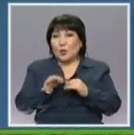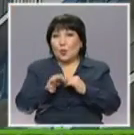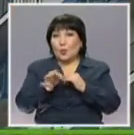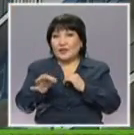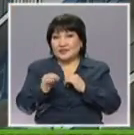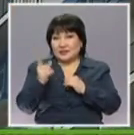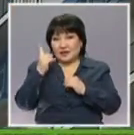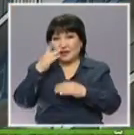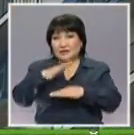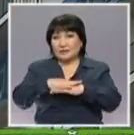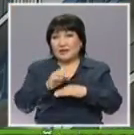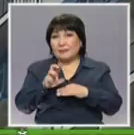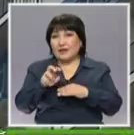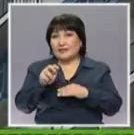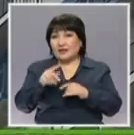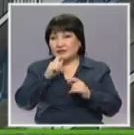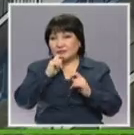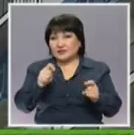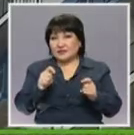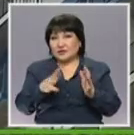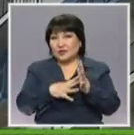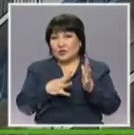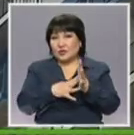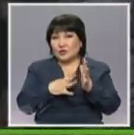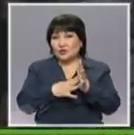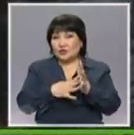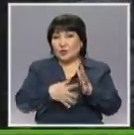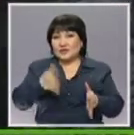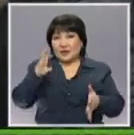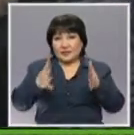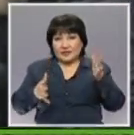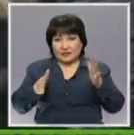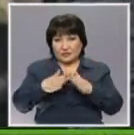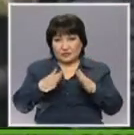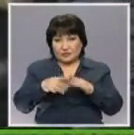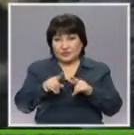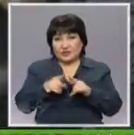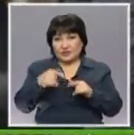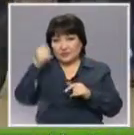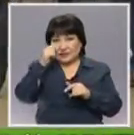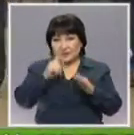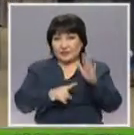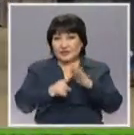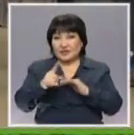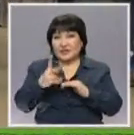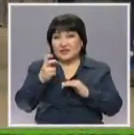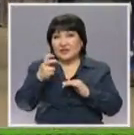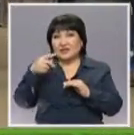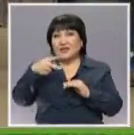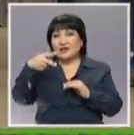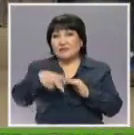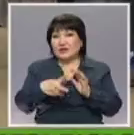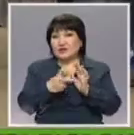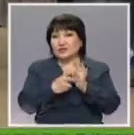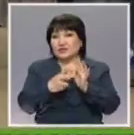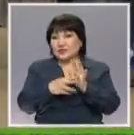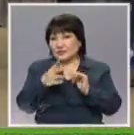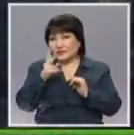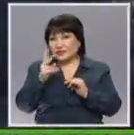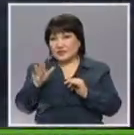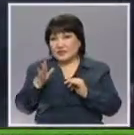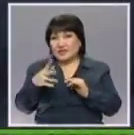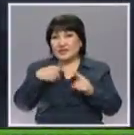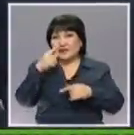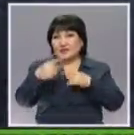табыстады. Жалпы бұл кешенді тұрғын үйлер 9 қабаттан тұрады. Жыл басынан бері 2328 пәтер берілсе, келер жылдың бірінші